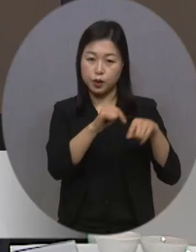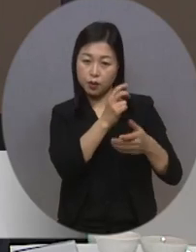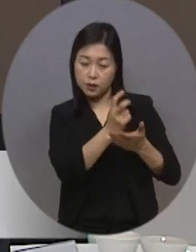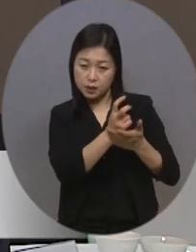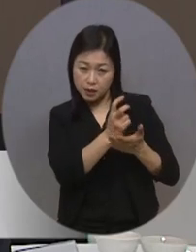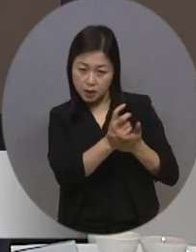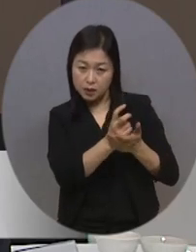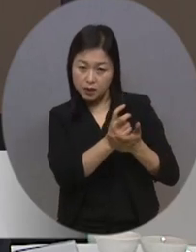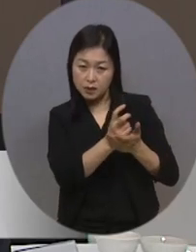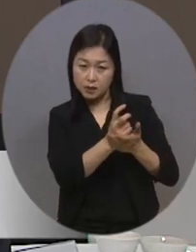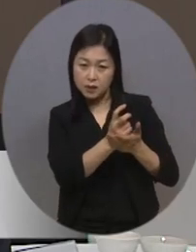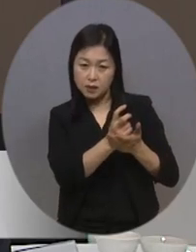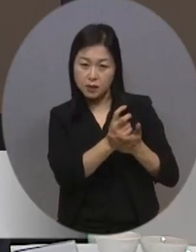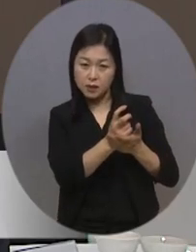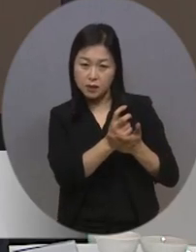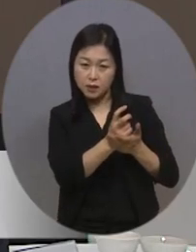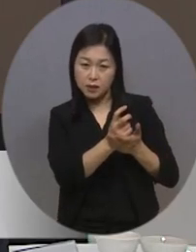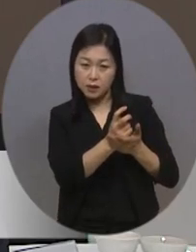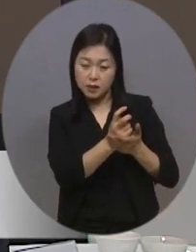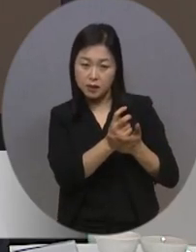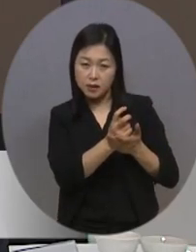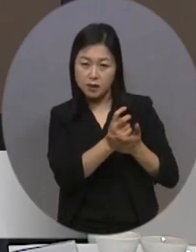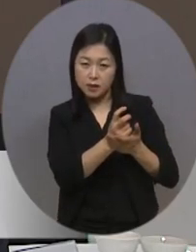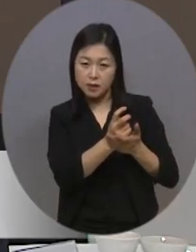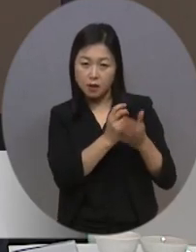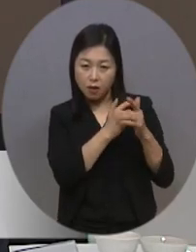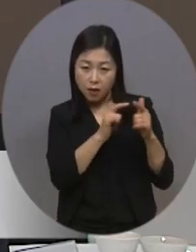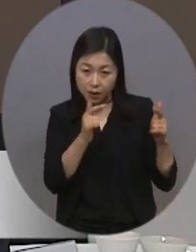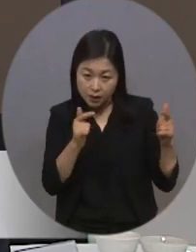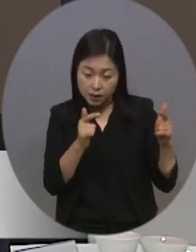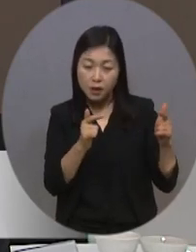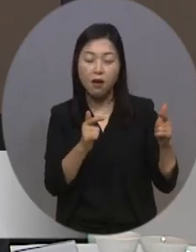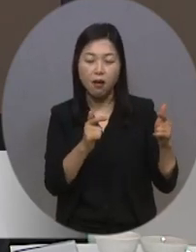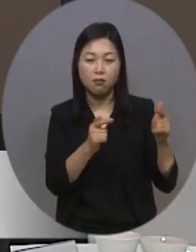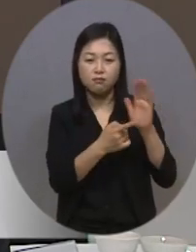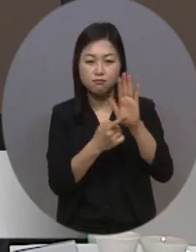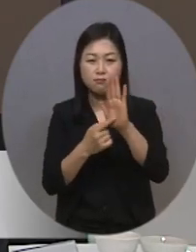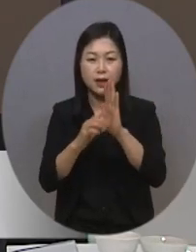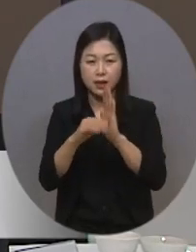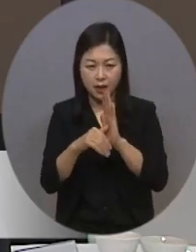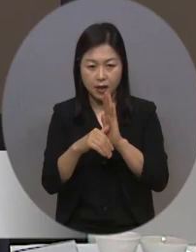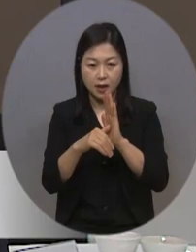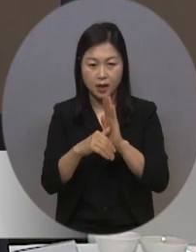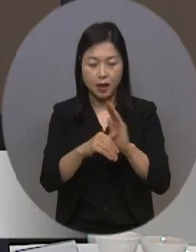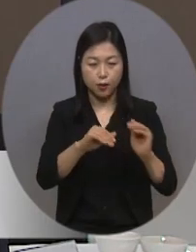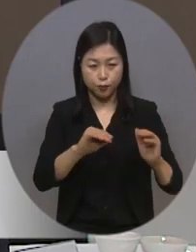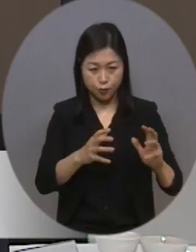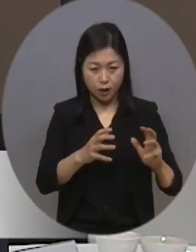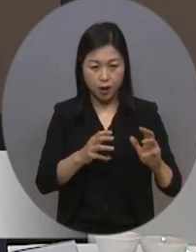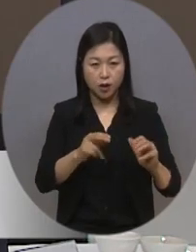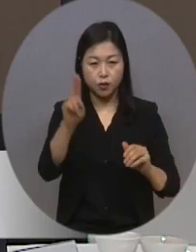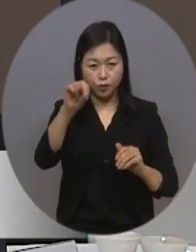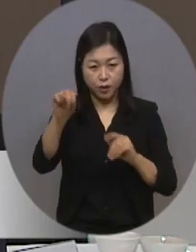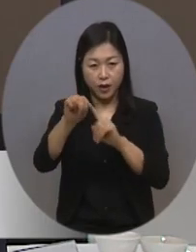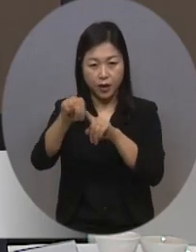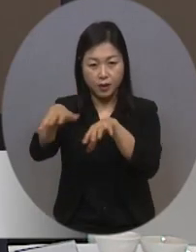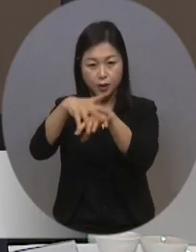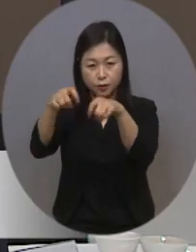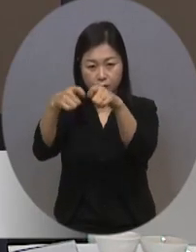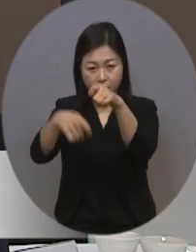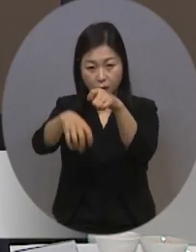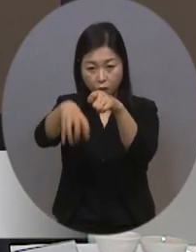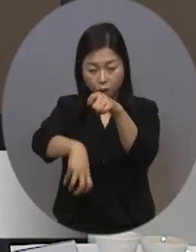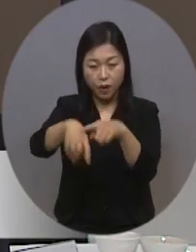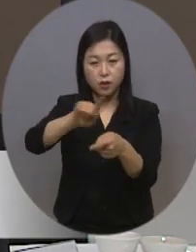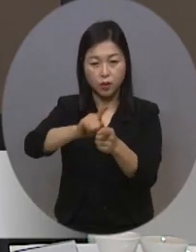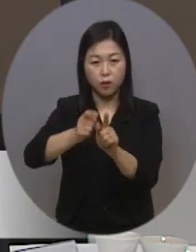저희들도 각 이 정책을 펴나가는 데 있어서 국가와 유엔기구 산하와